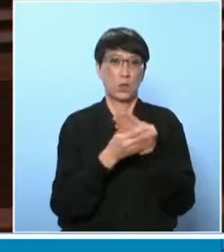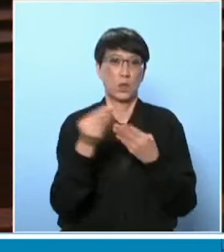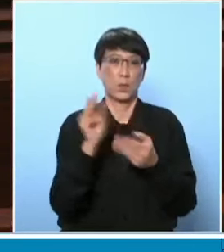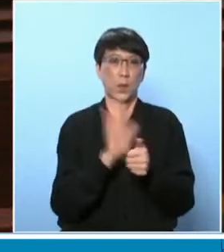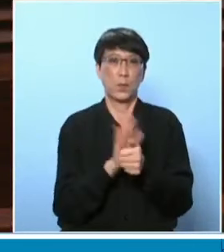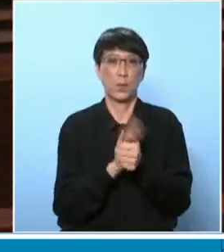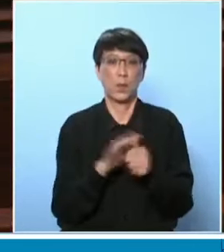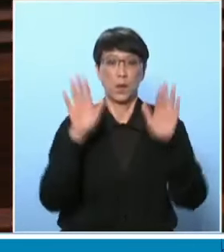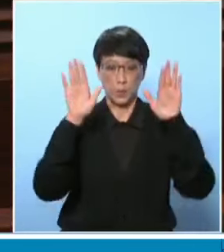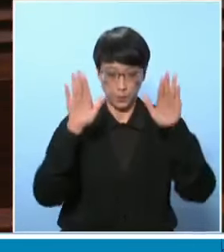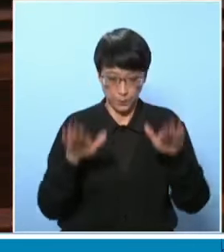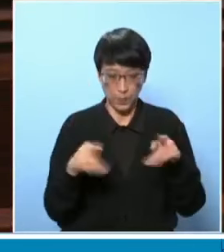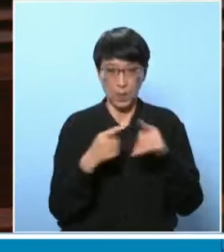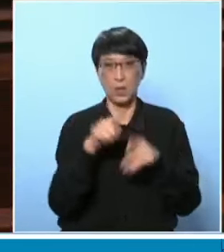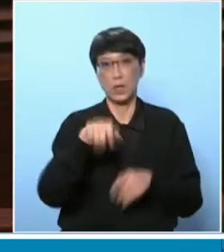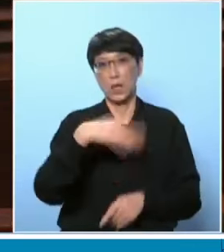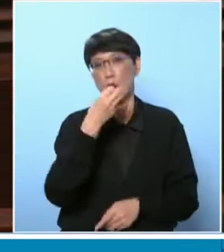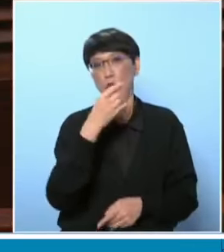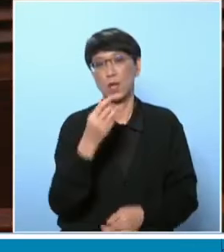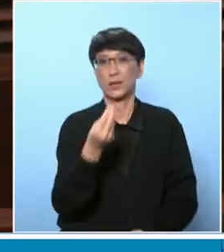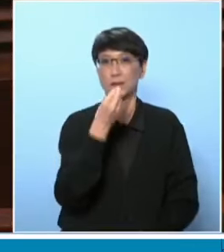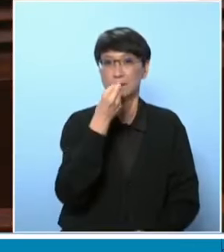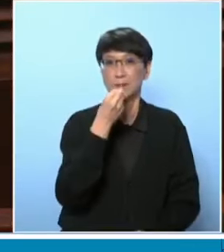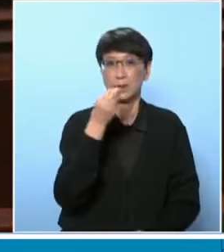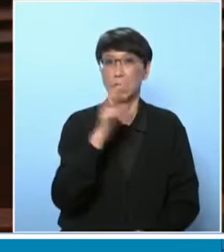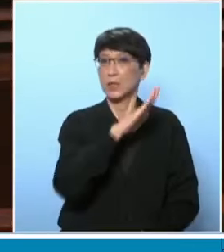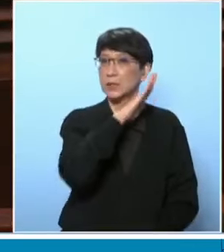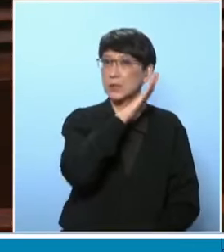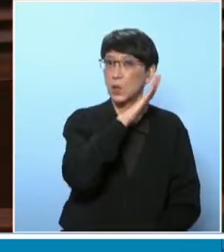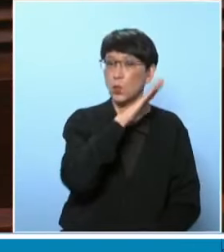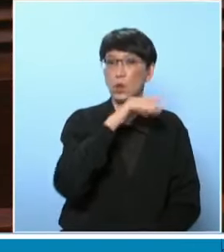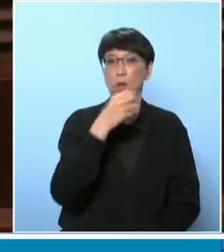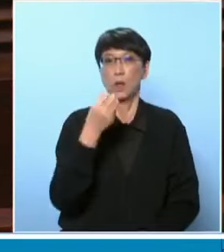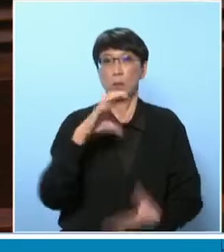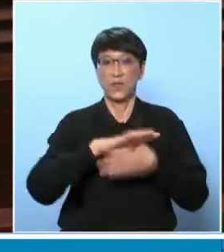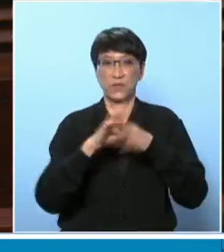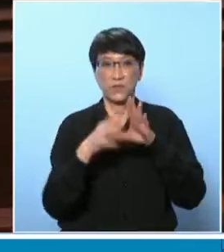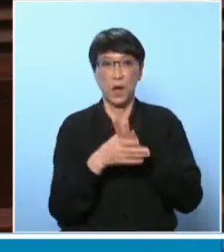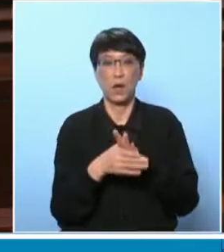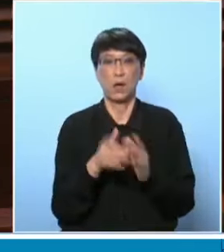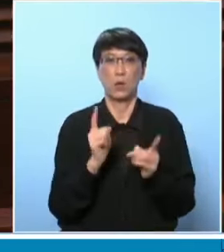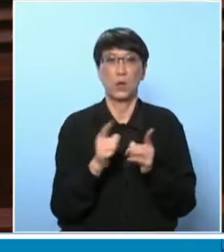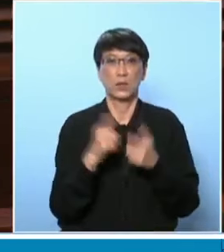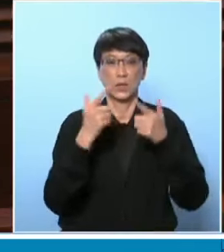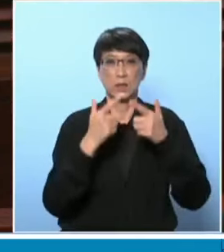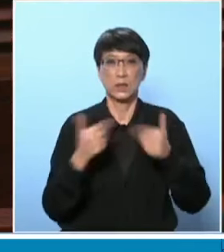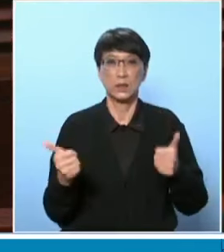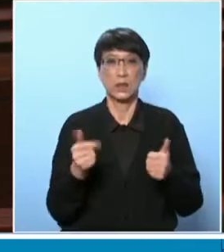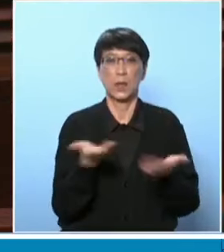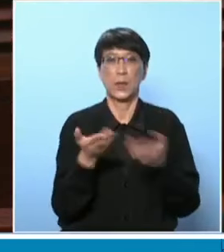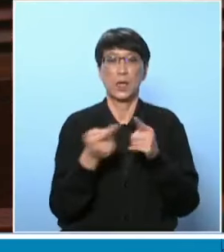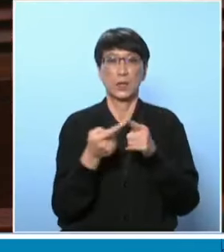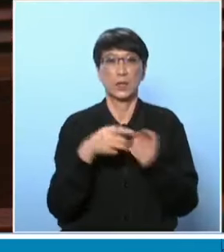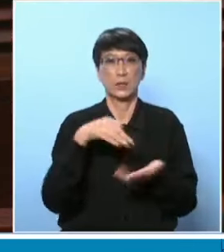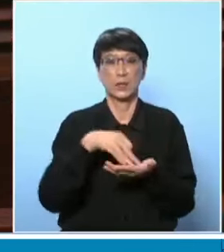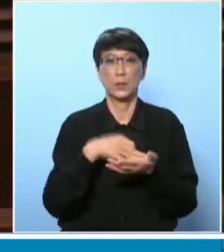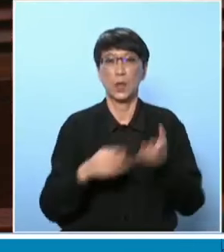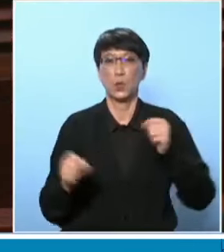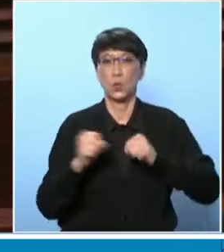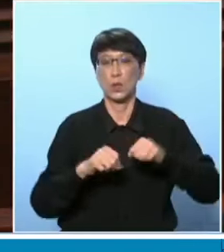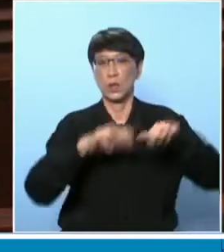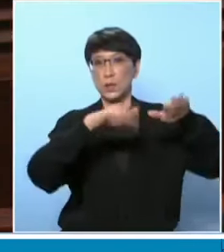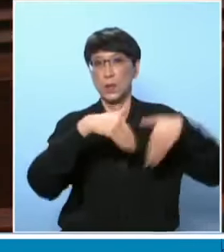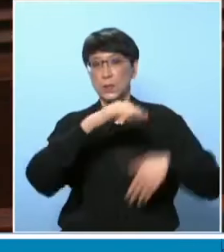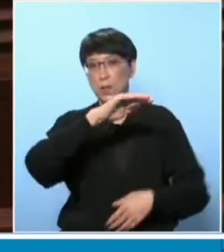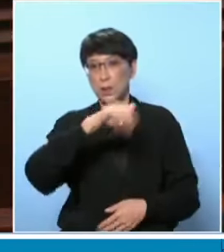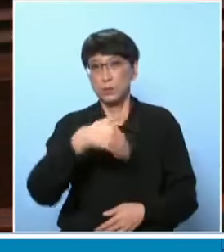斯林旅客而設的香港資訊，包括美食、酒店住宿、本地文化，以至適合穆斯林旅客參與的活動等，吸引他們來